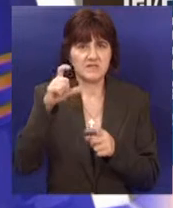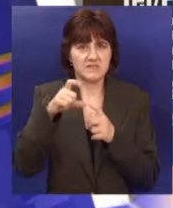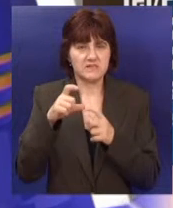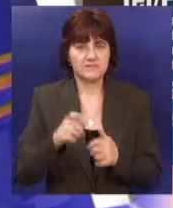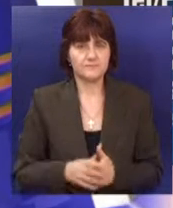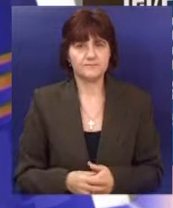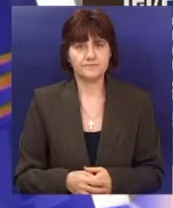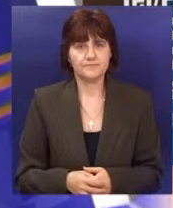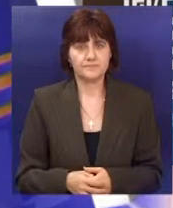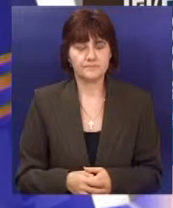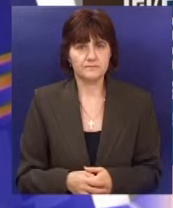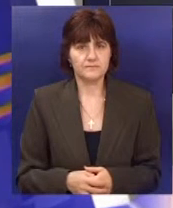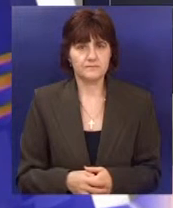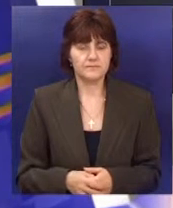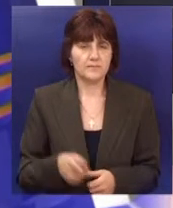poverenik@ravnopravnost.gov.rs.